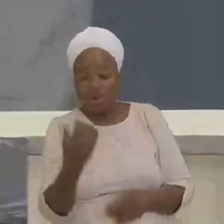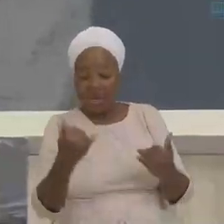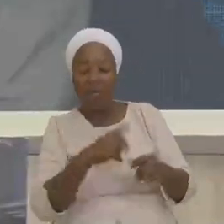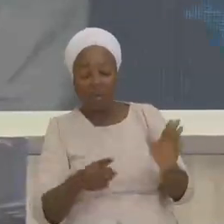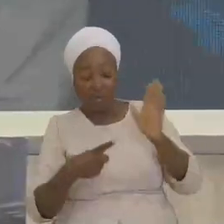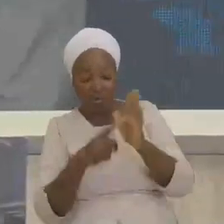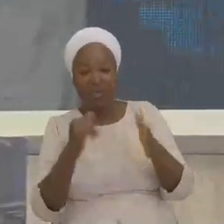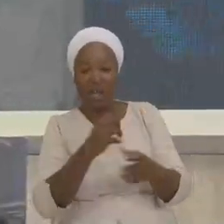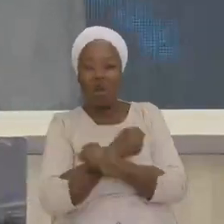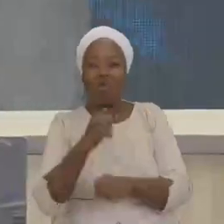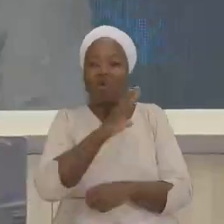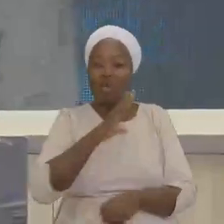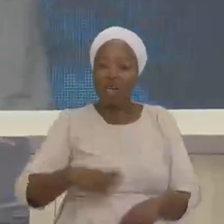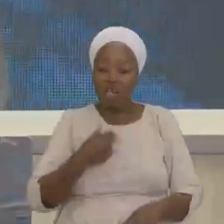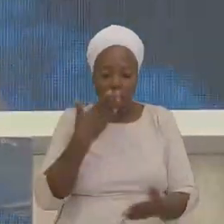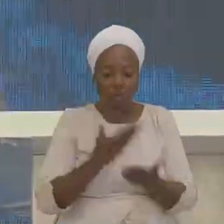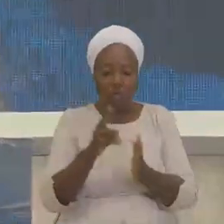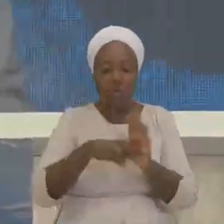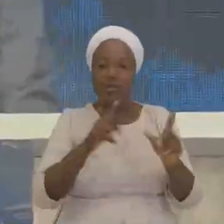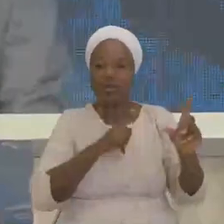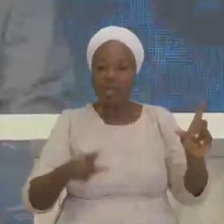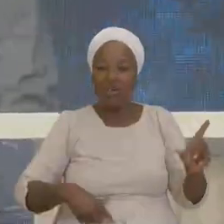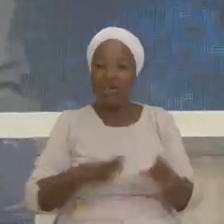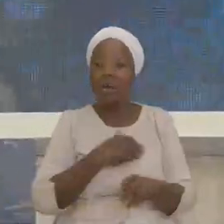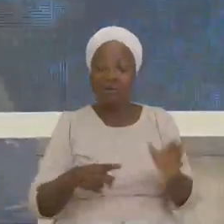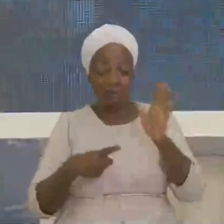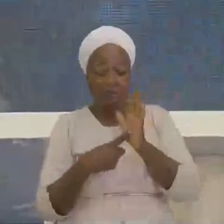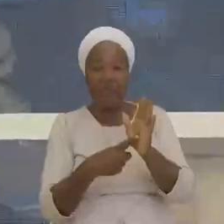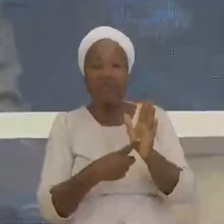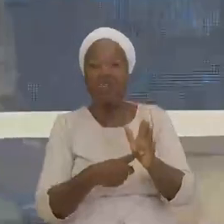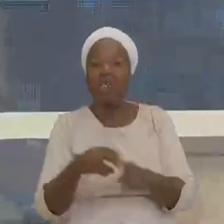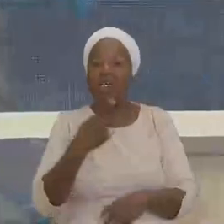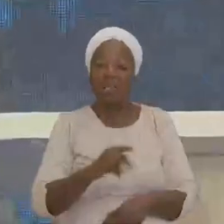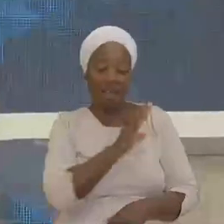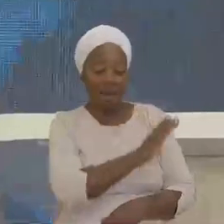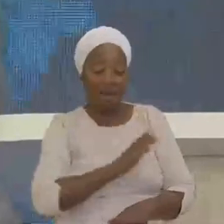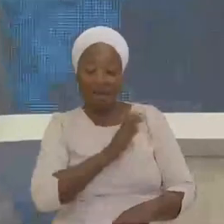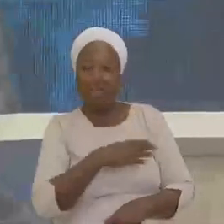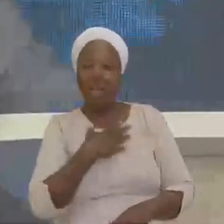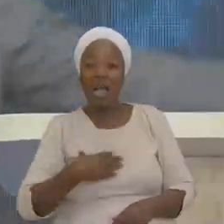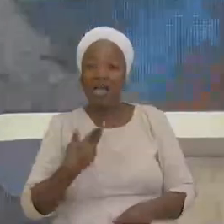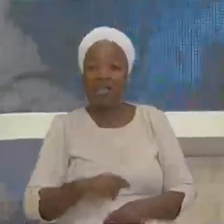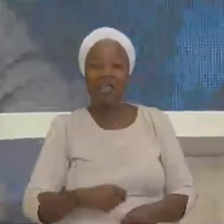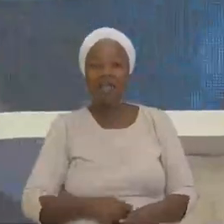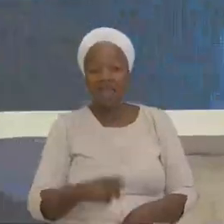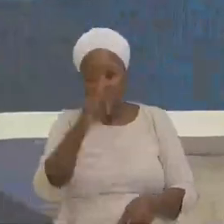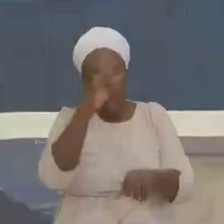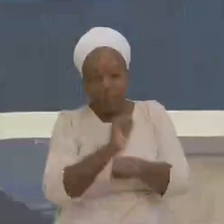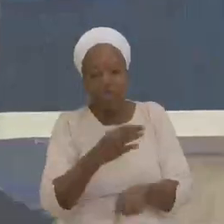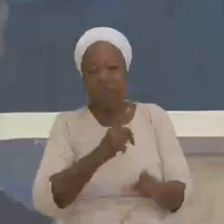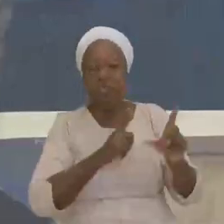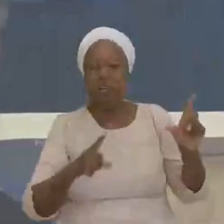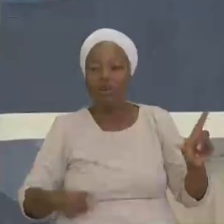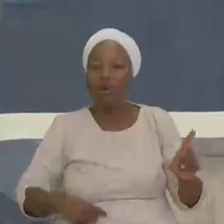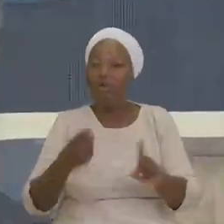naturelle. Et Jean tout seul maintenant va manifester l'amour de Christ, la bonté de Dieu. Il manifeste